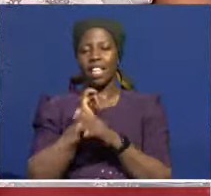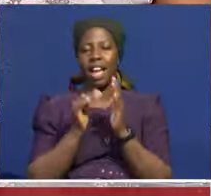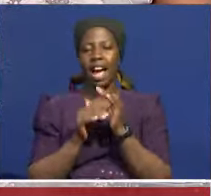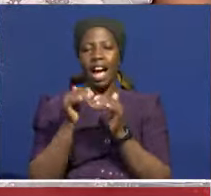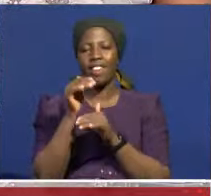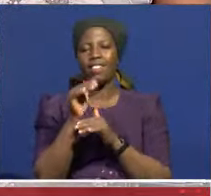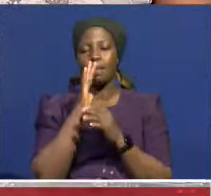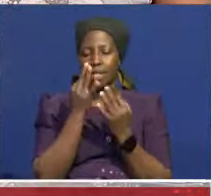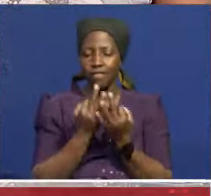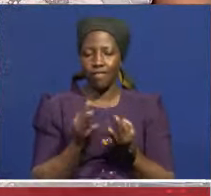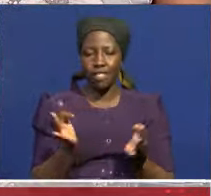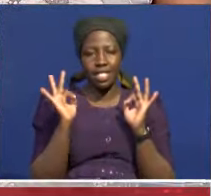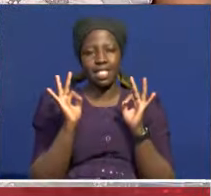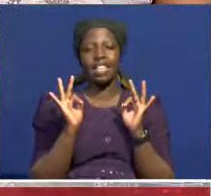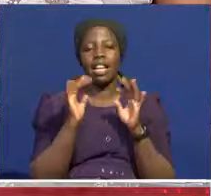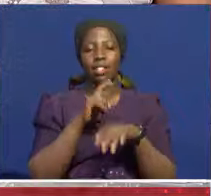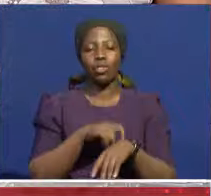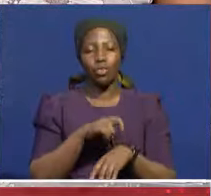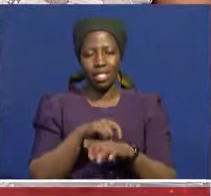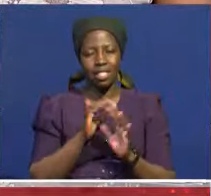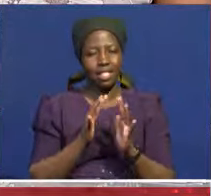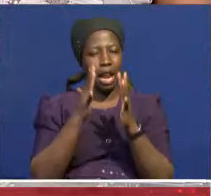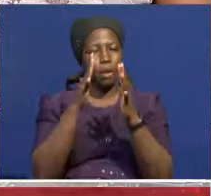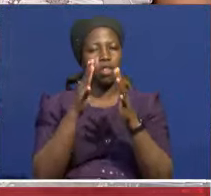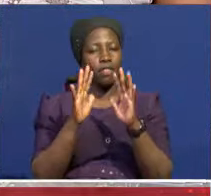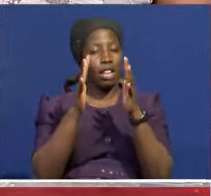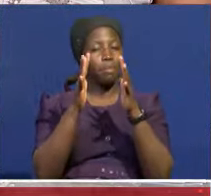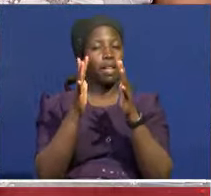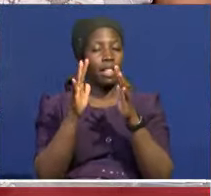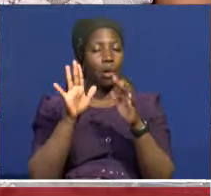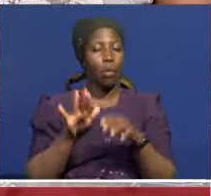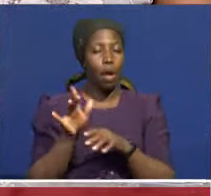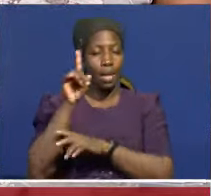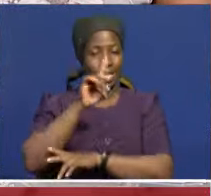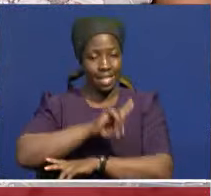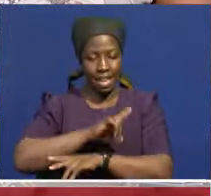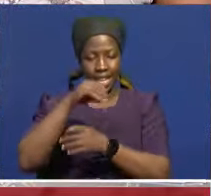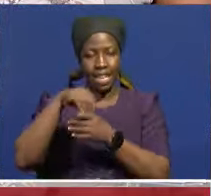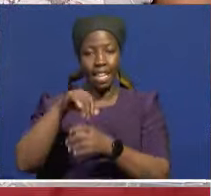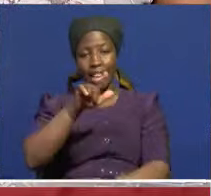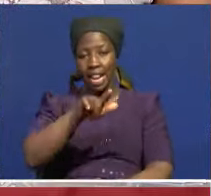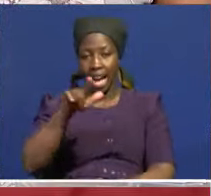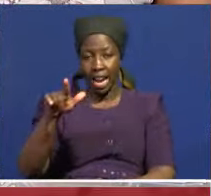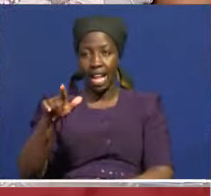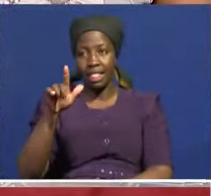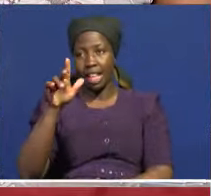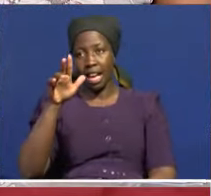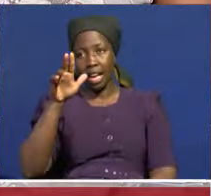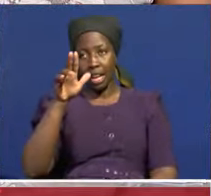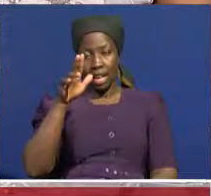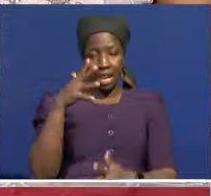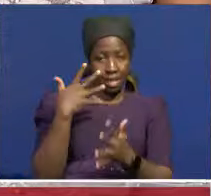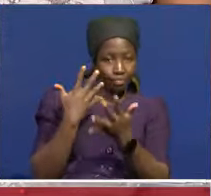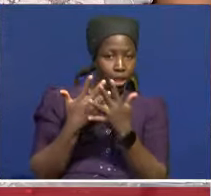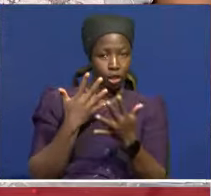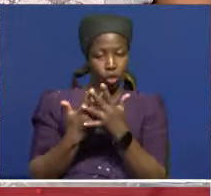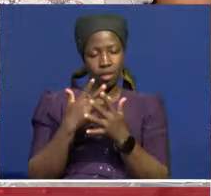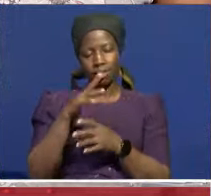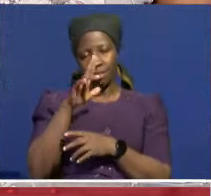wakati wa sherehe za kuadhimisha siku hiyo katika gereza la wanawake la Langata, afisa mkuu wa gereza hilo